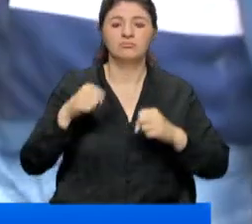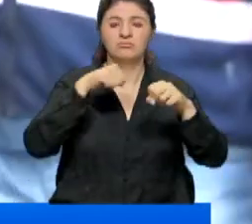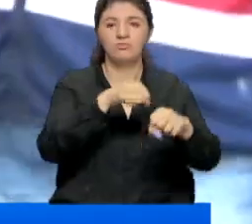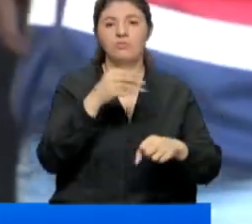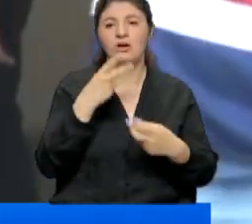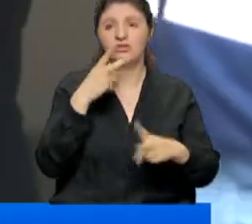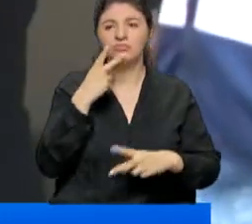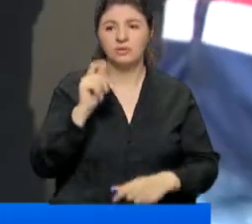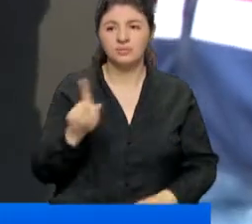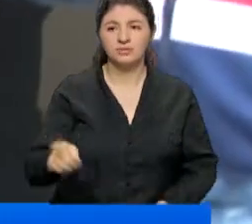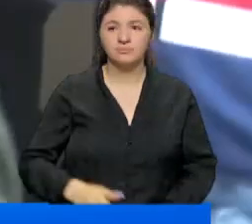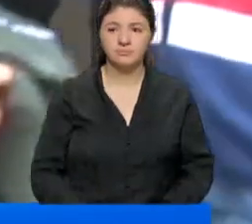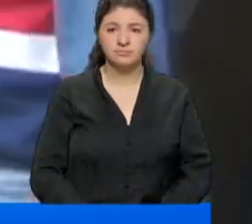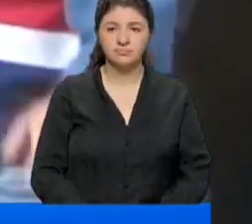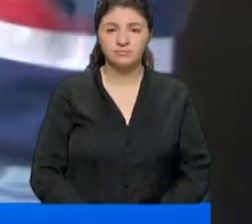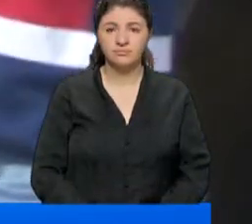götürüldükleri açıklandı